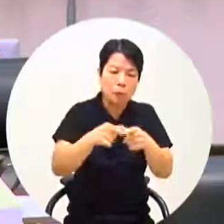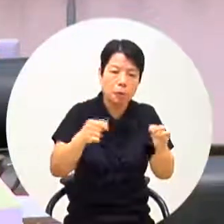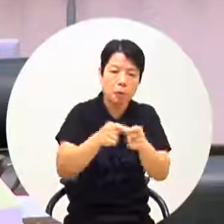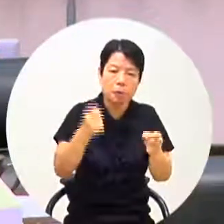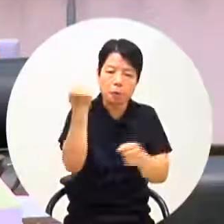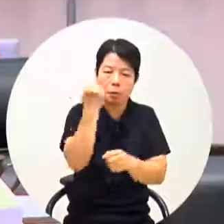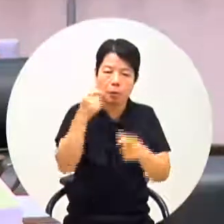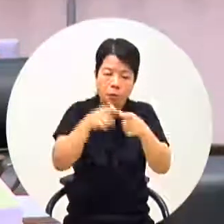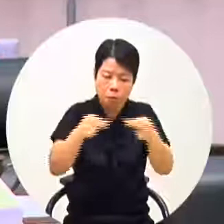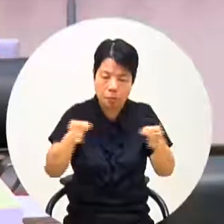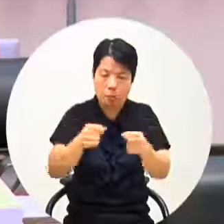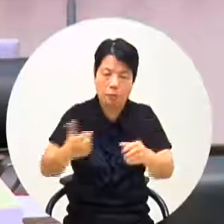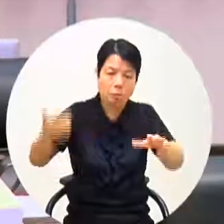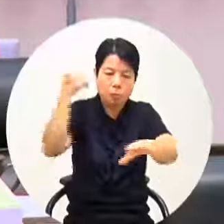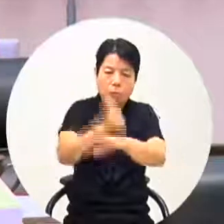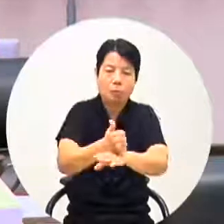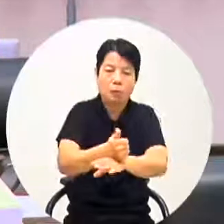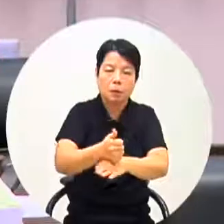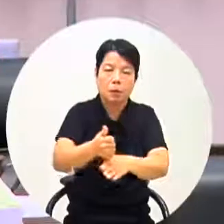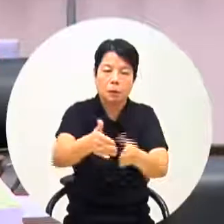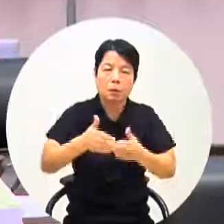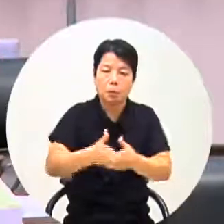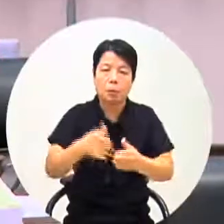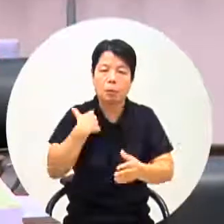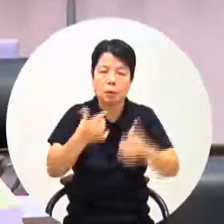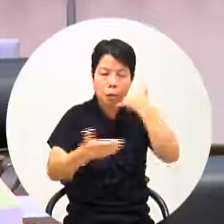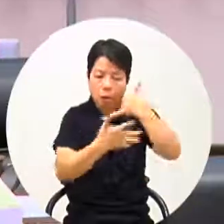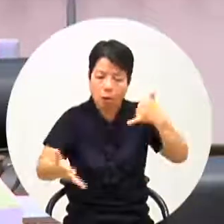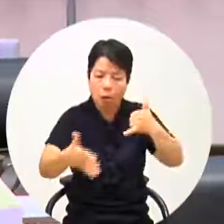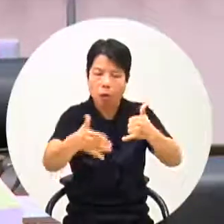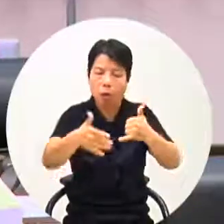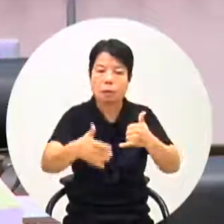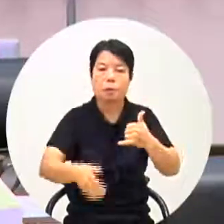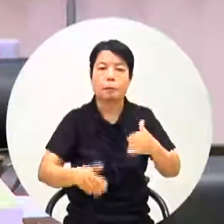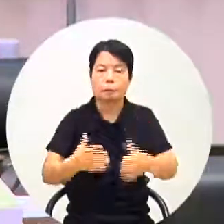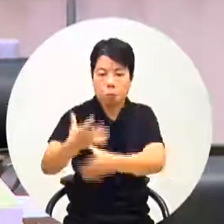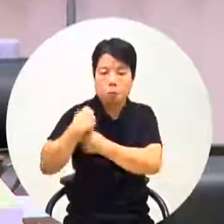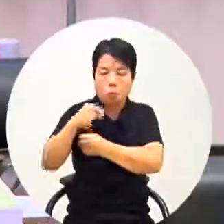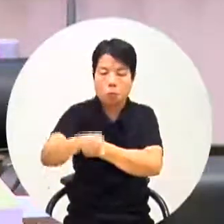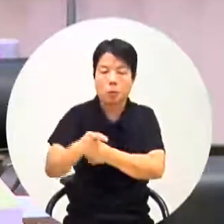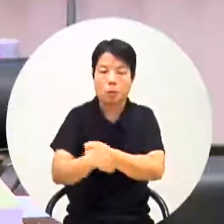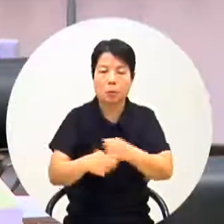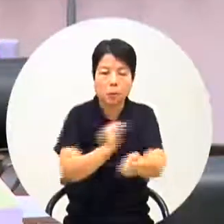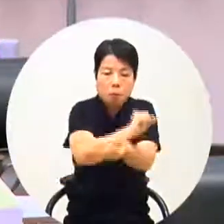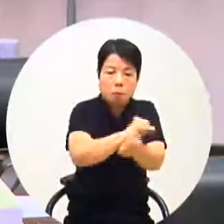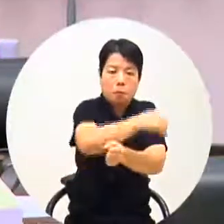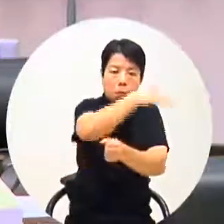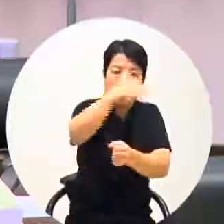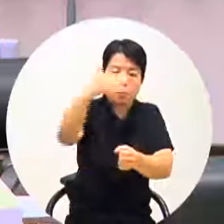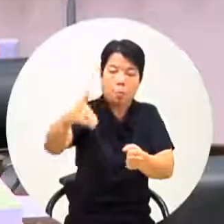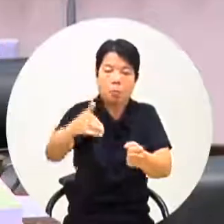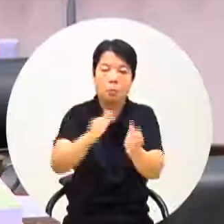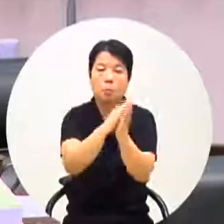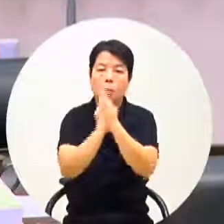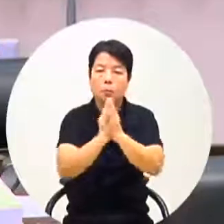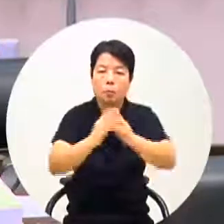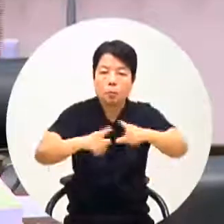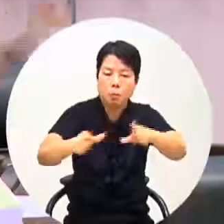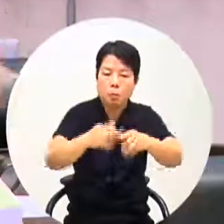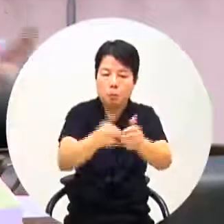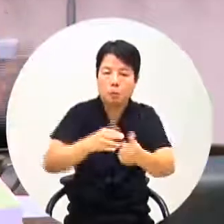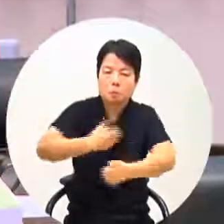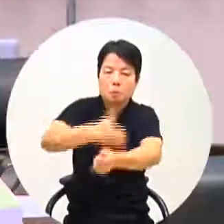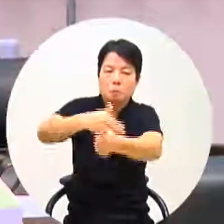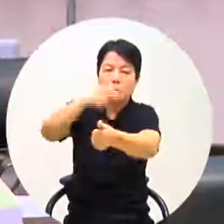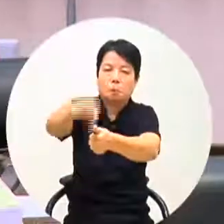本军为了新建海军，把他们从那些柴山，那个陶死岩赶出来的，他们